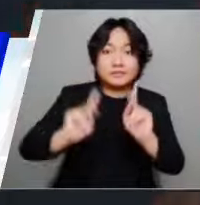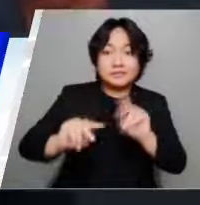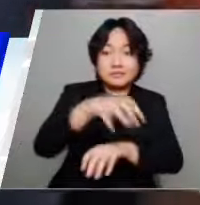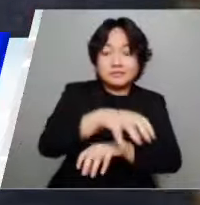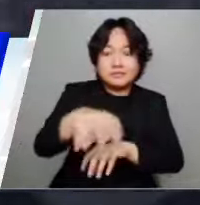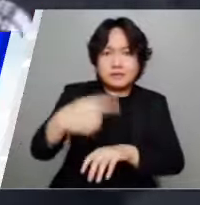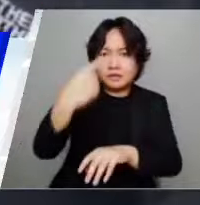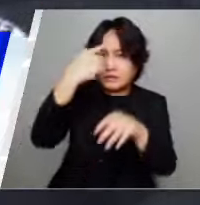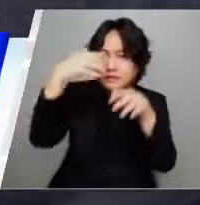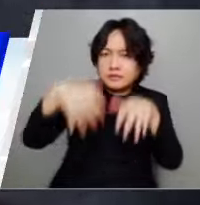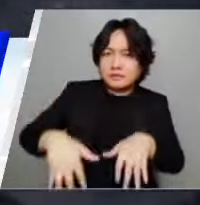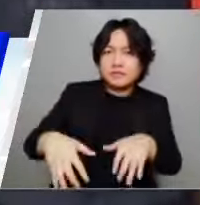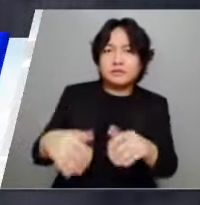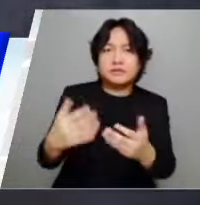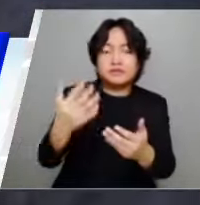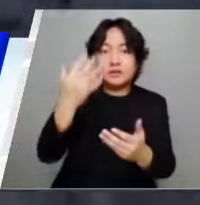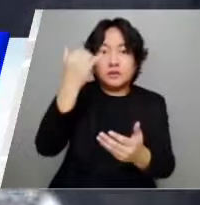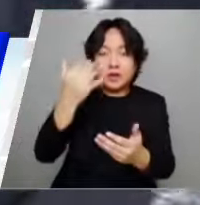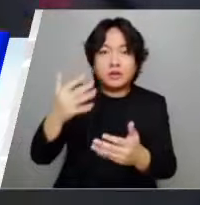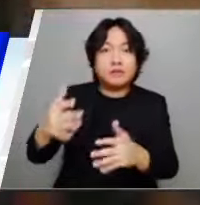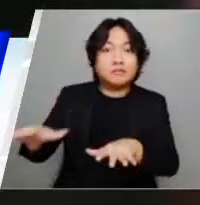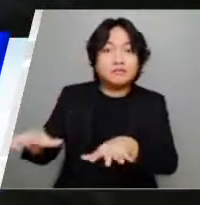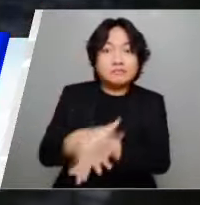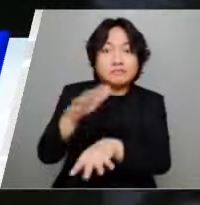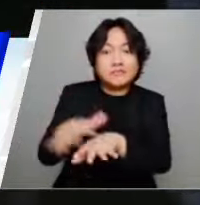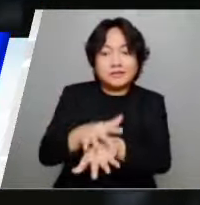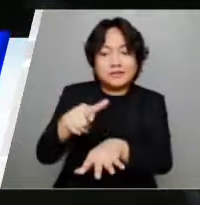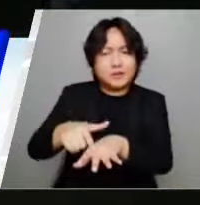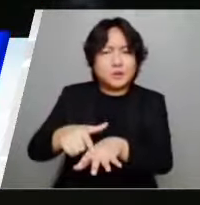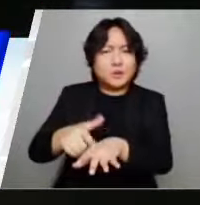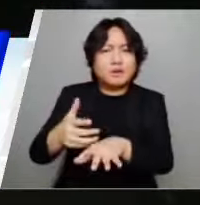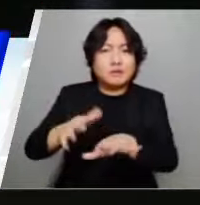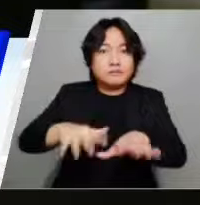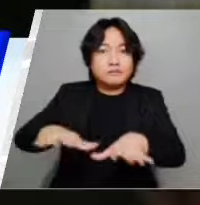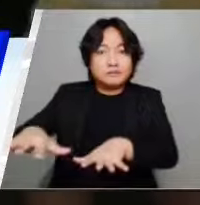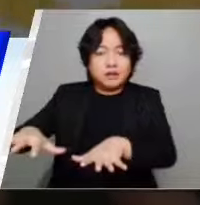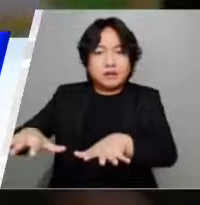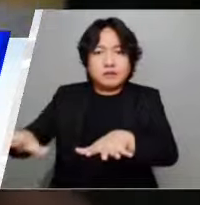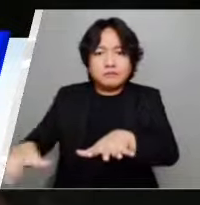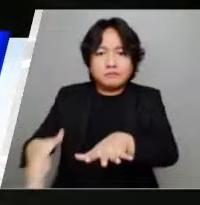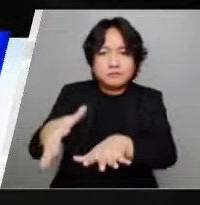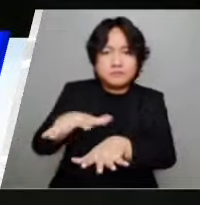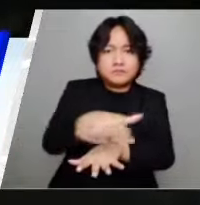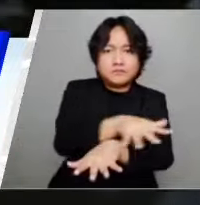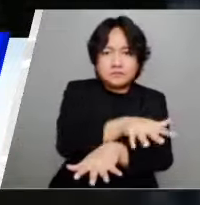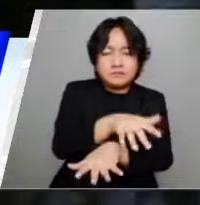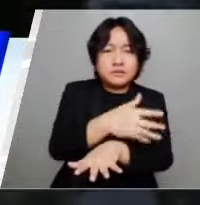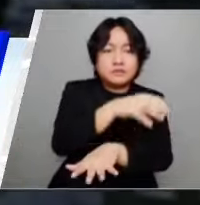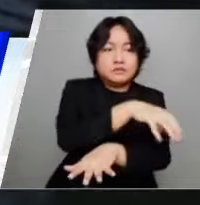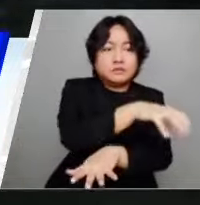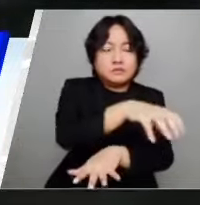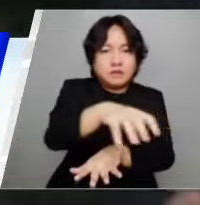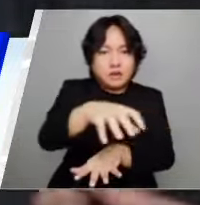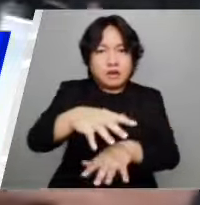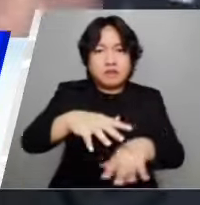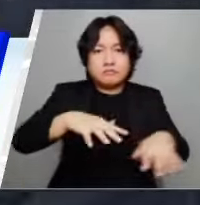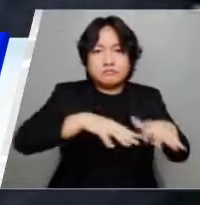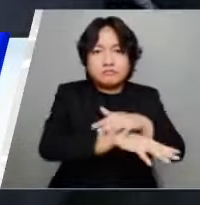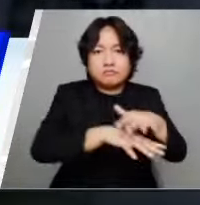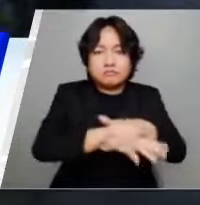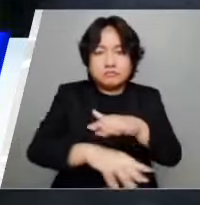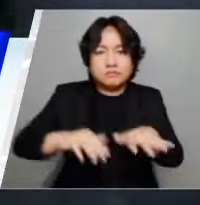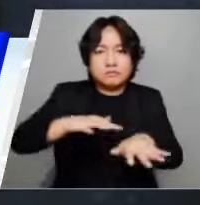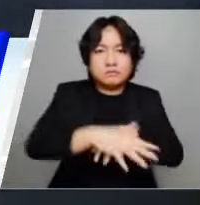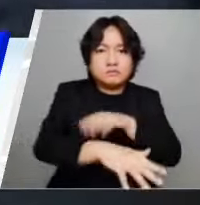tubig umabot na. Tubig dagat po ito, pumasok sa mga bahay at yung mga residente, pinapara sila, nagpapa-rescue